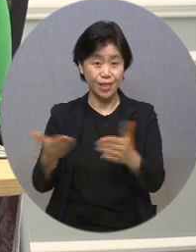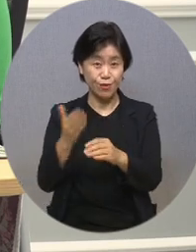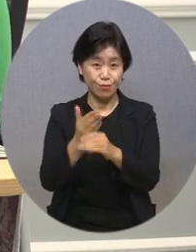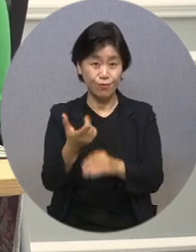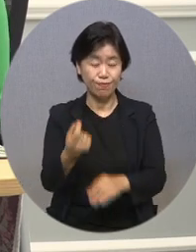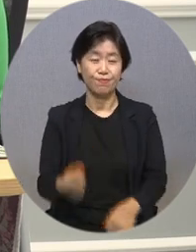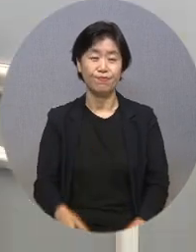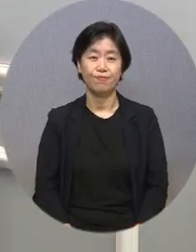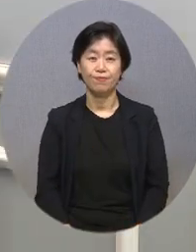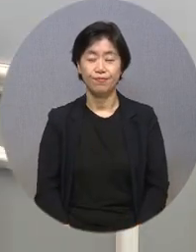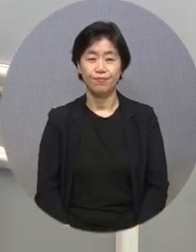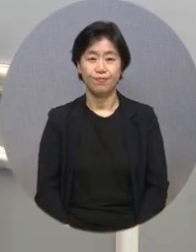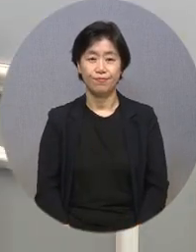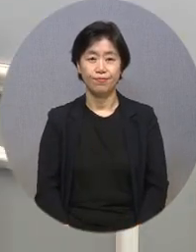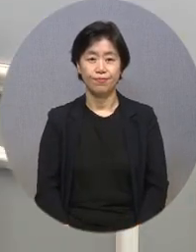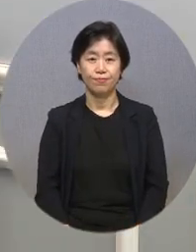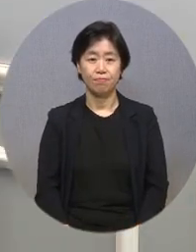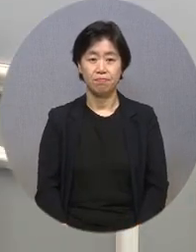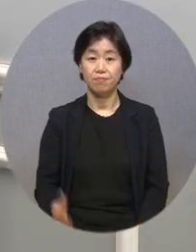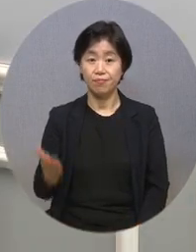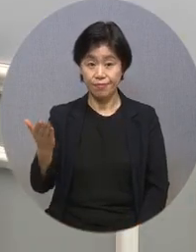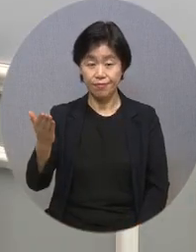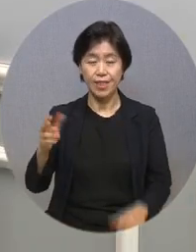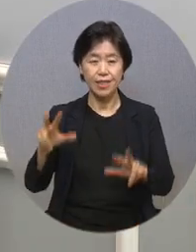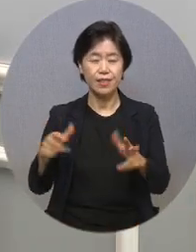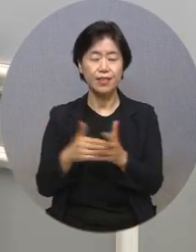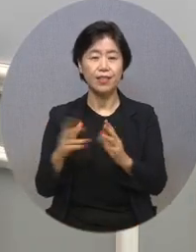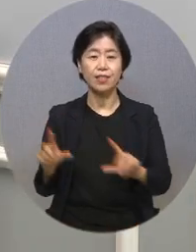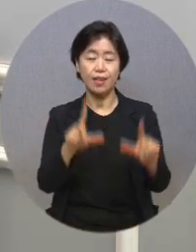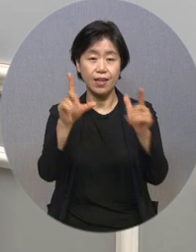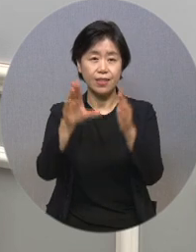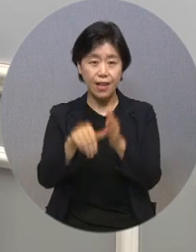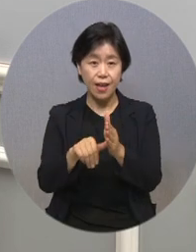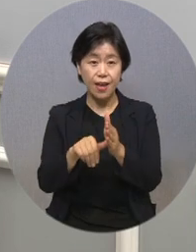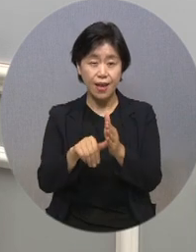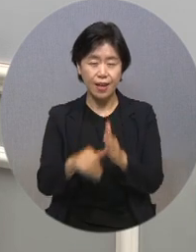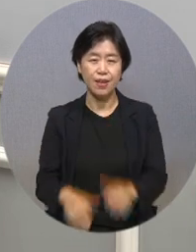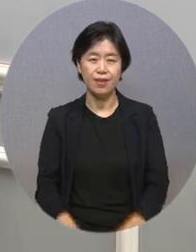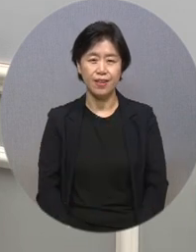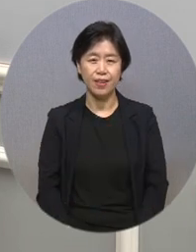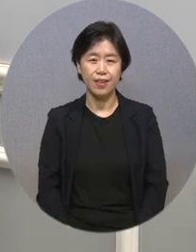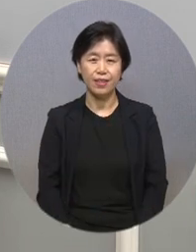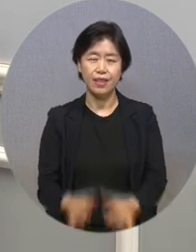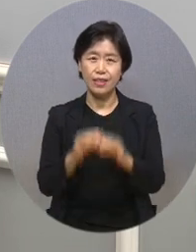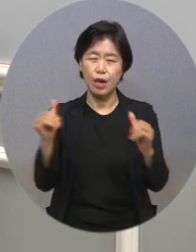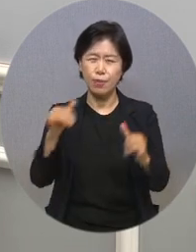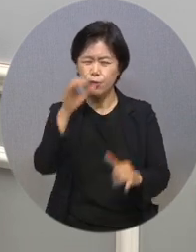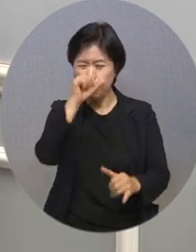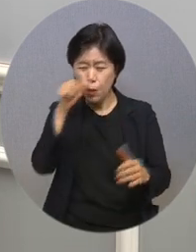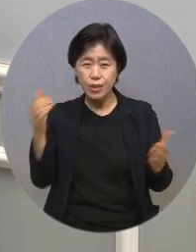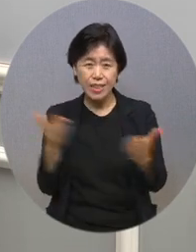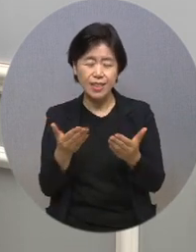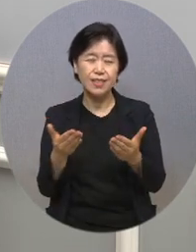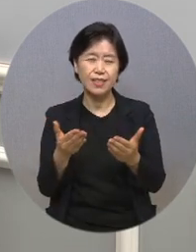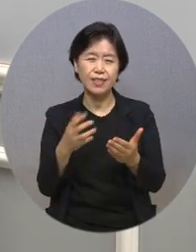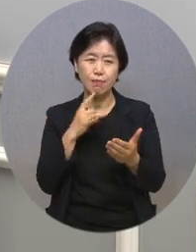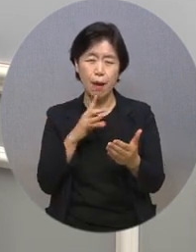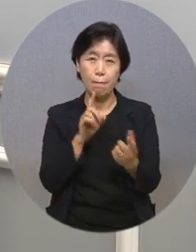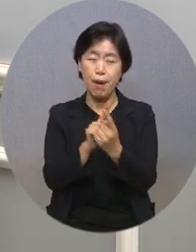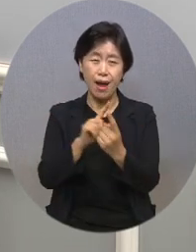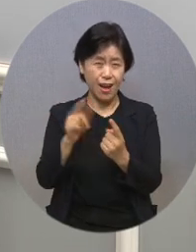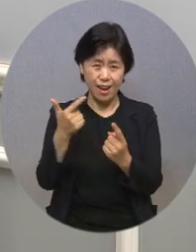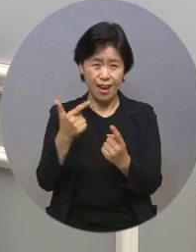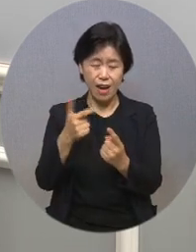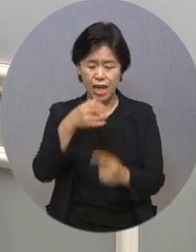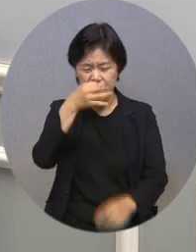오셨는데 본부장님께 에서도 살아오시면서 왜 사람이 왜 신장만 네, 그렇죠. 걸을 수는 없잖아요. 구분길도 걷게 되잖아요.